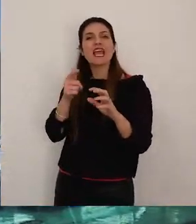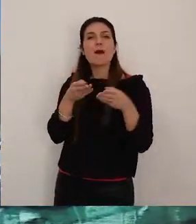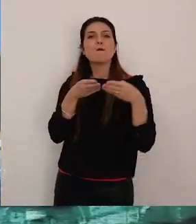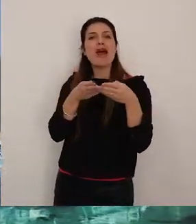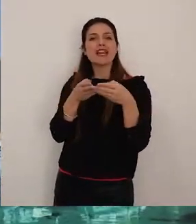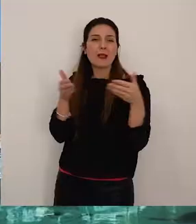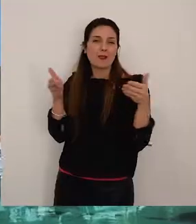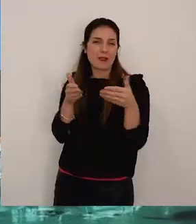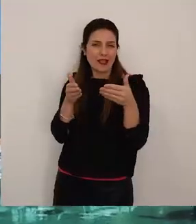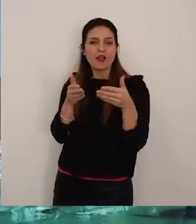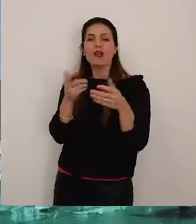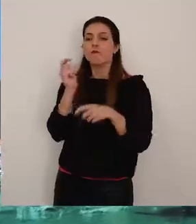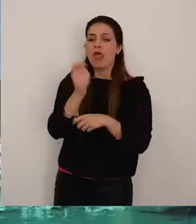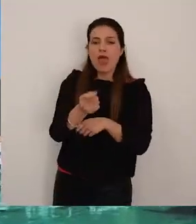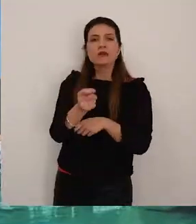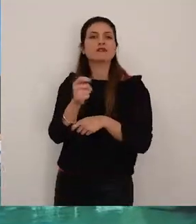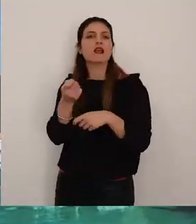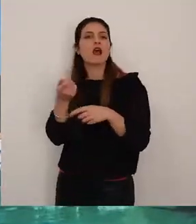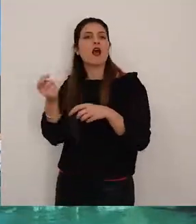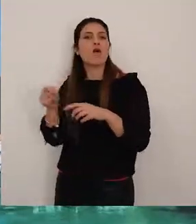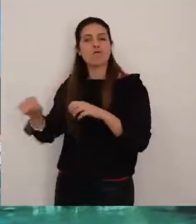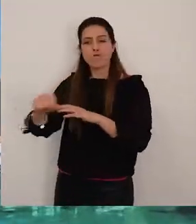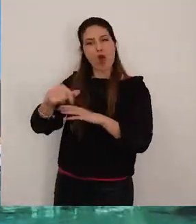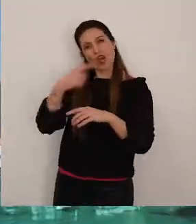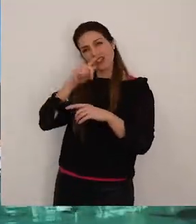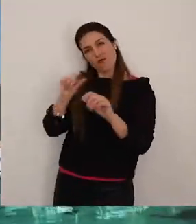alle piccole imbarcazioni da pesca e da diporto.